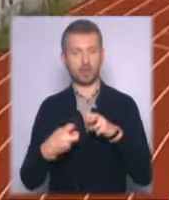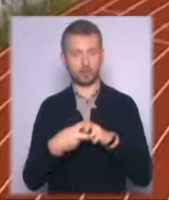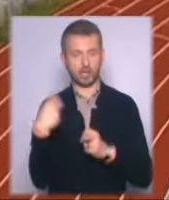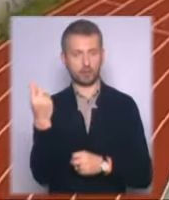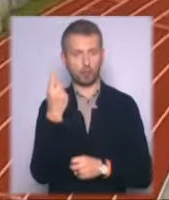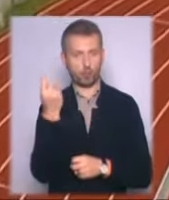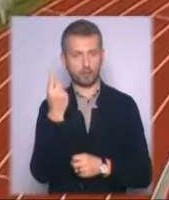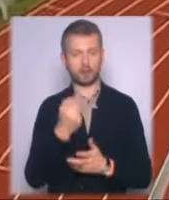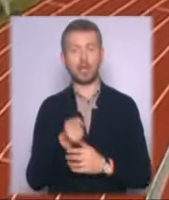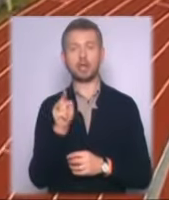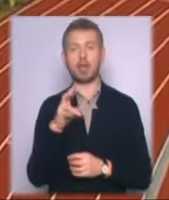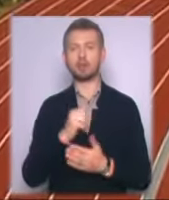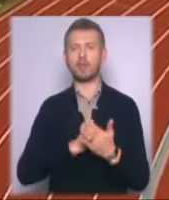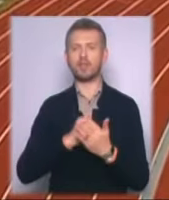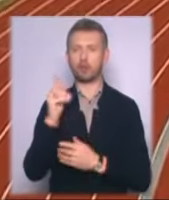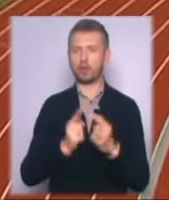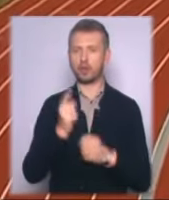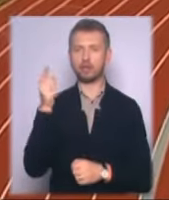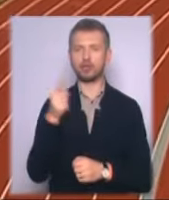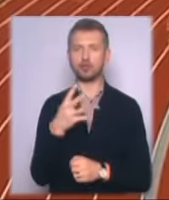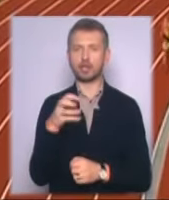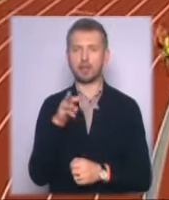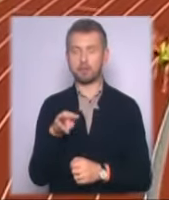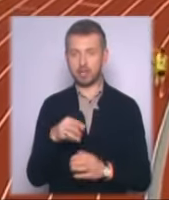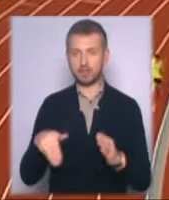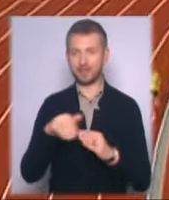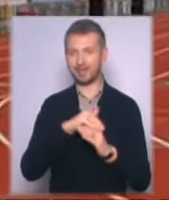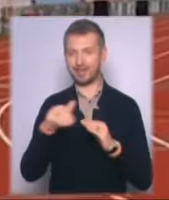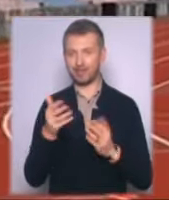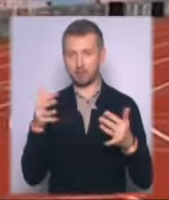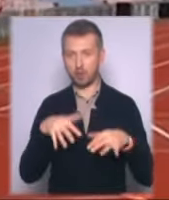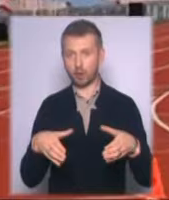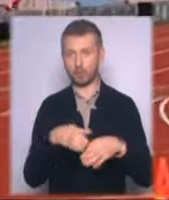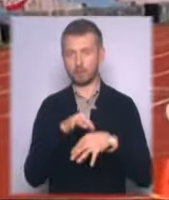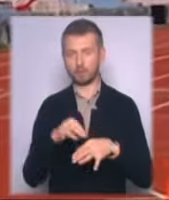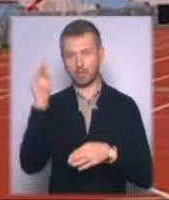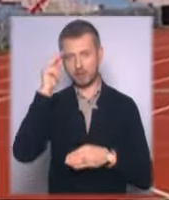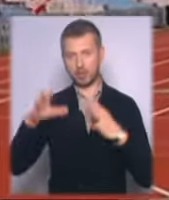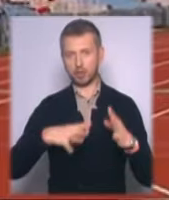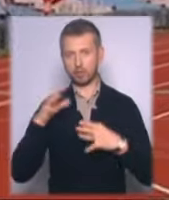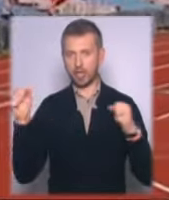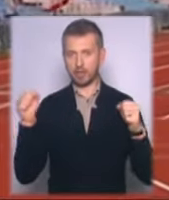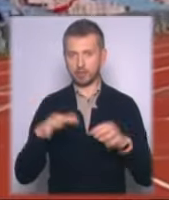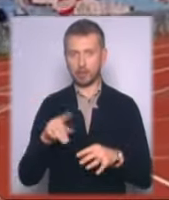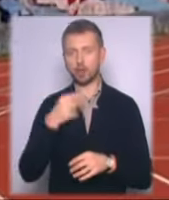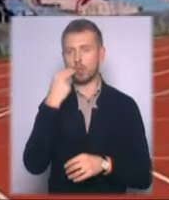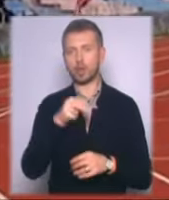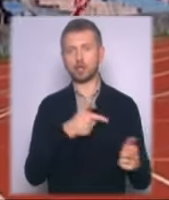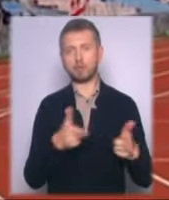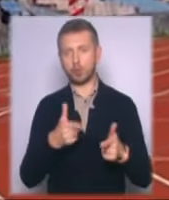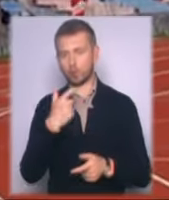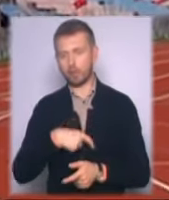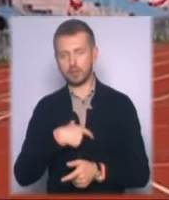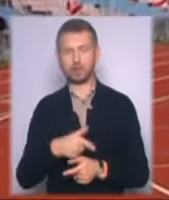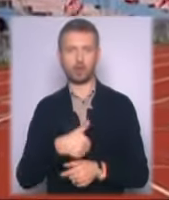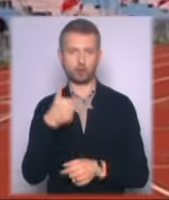області. Там на висоті 1400 метрів над рівнем моря команда проведе навчально-тренувальні збори, аби краще підготуватися і добре